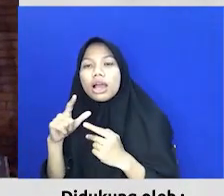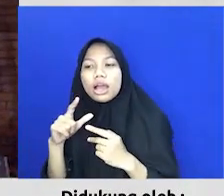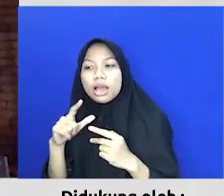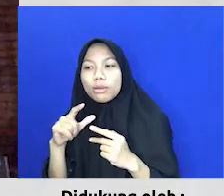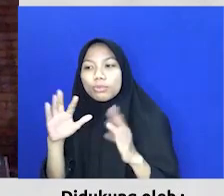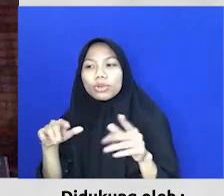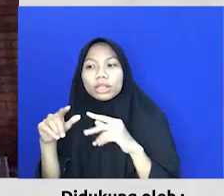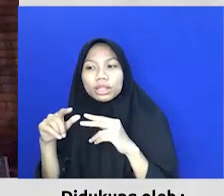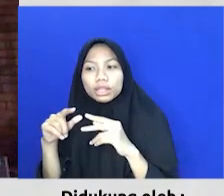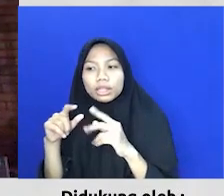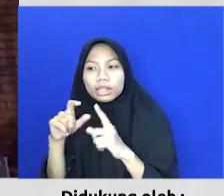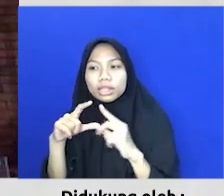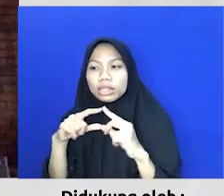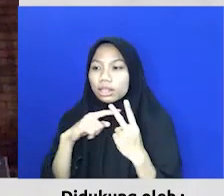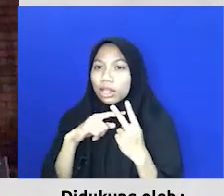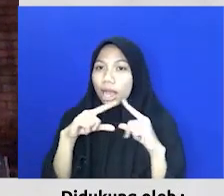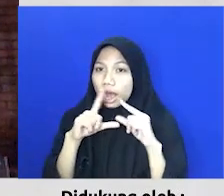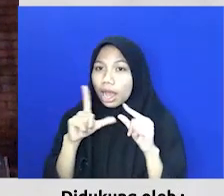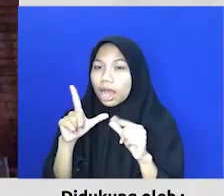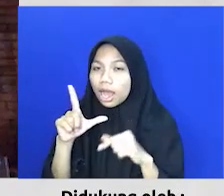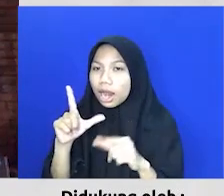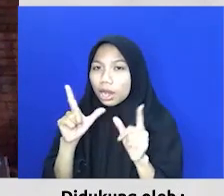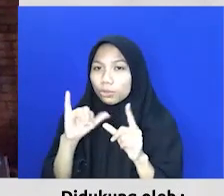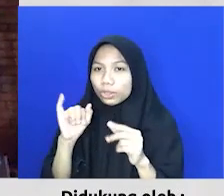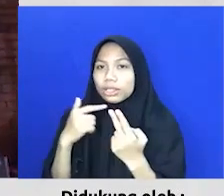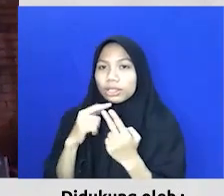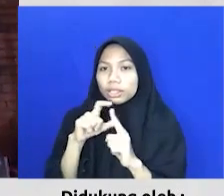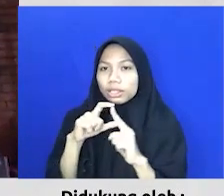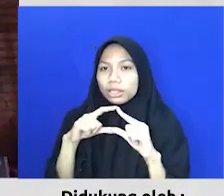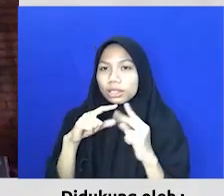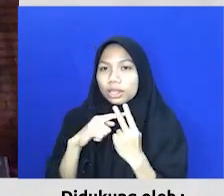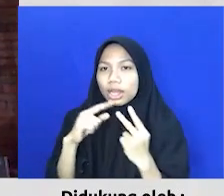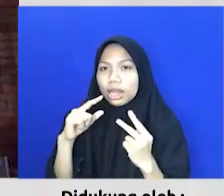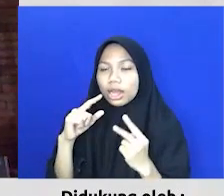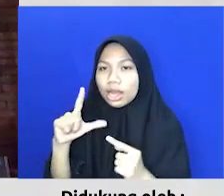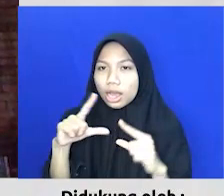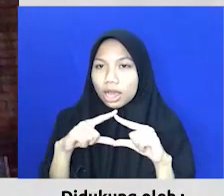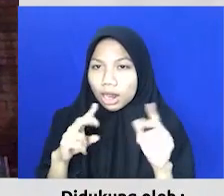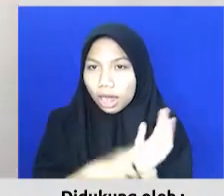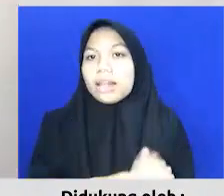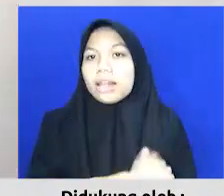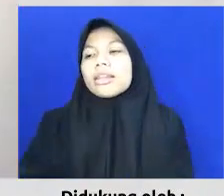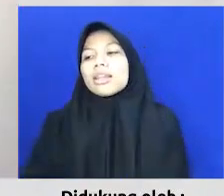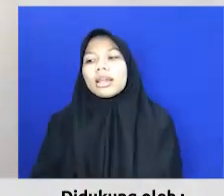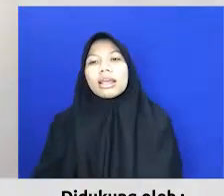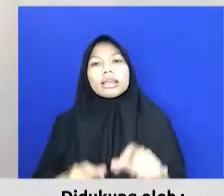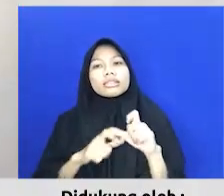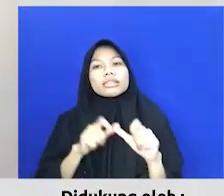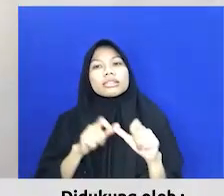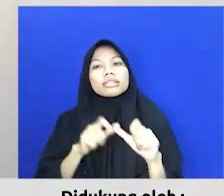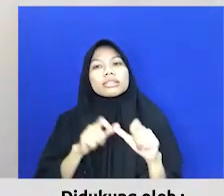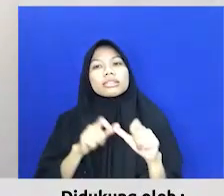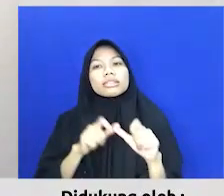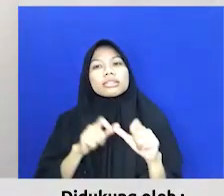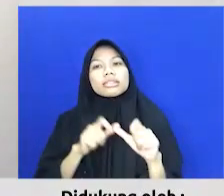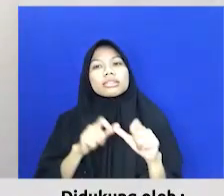Indonesia. Salah satunya itu adalah Eliana Eliana, di mana Prima mendapatkan Piala Citra untuk penulisan skenario